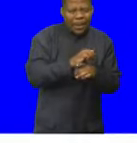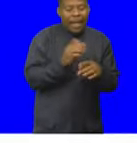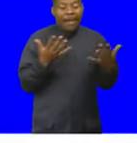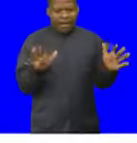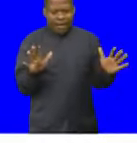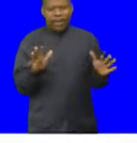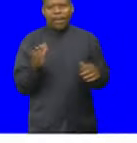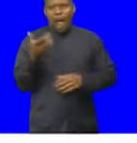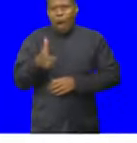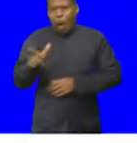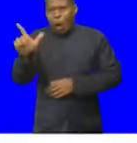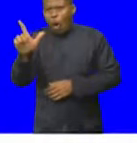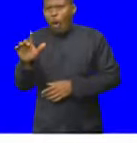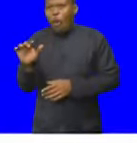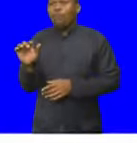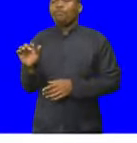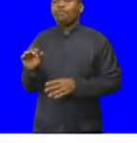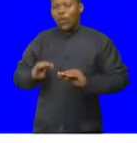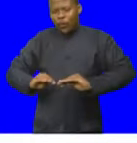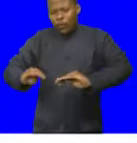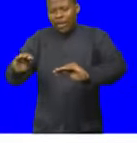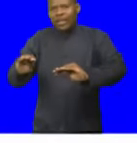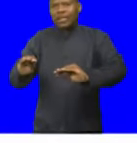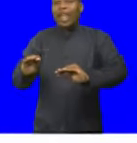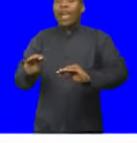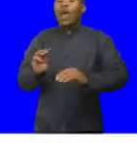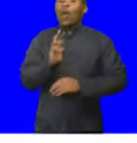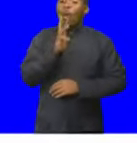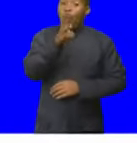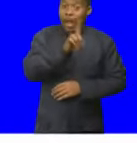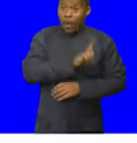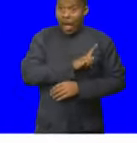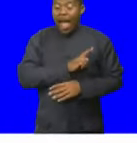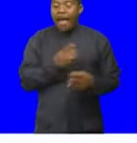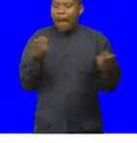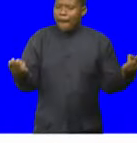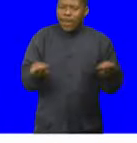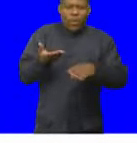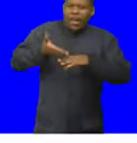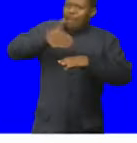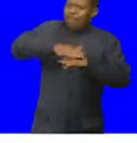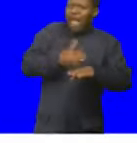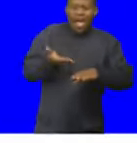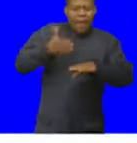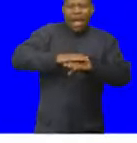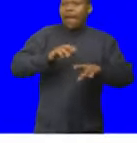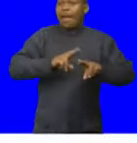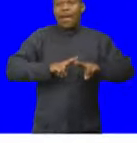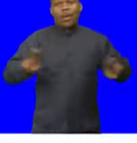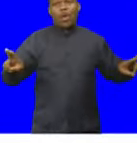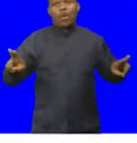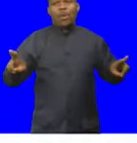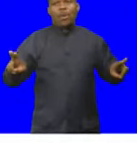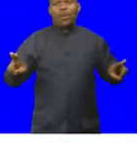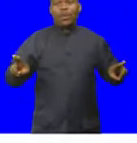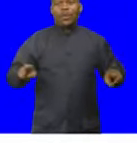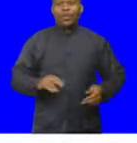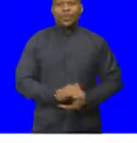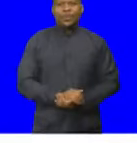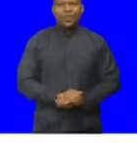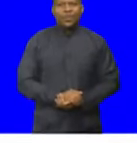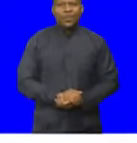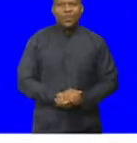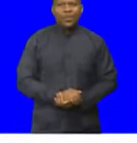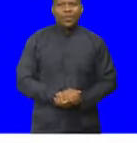lapho basebenzela khona kuze wonke wonke asinze ukufeni. Tindzabeni teSwatini TV kubika Themkosi